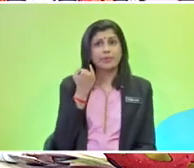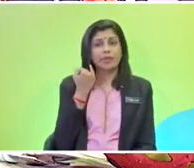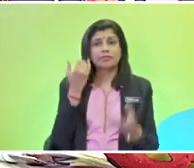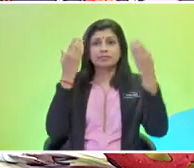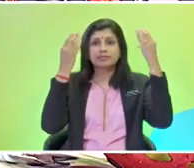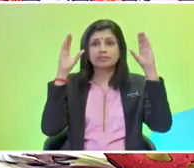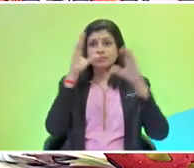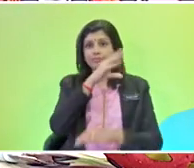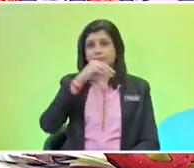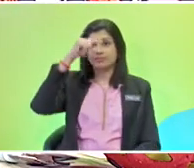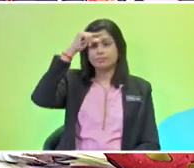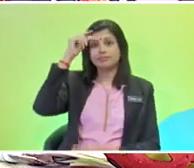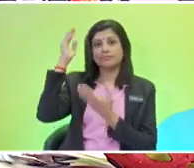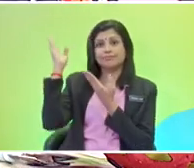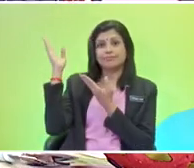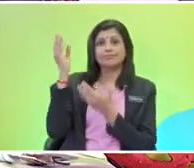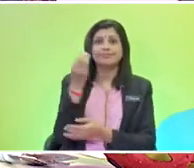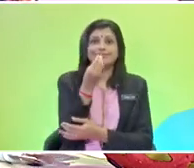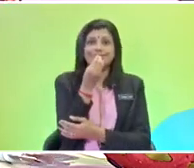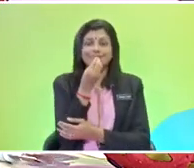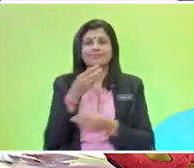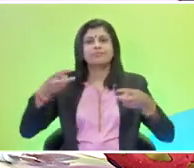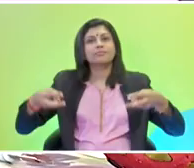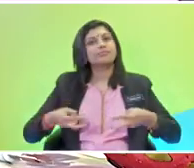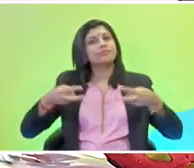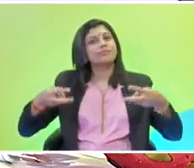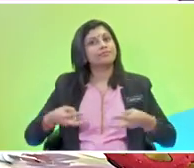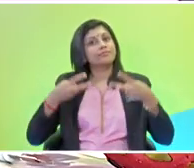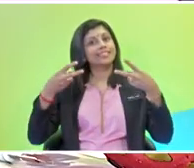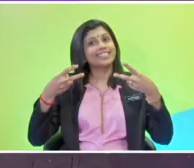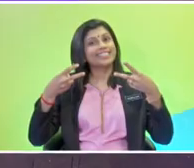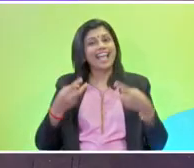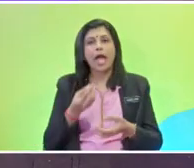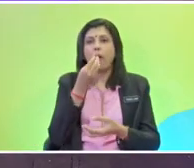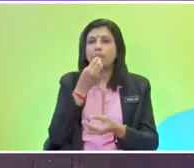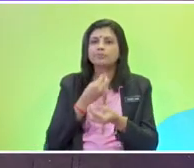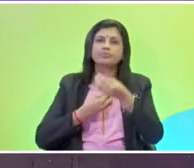dengan abang dia nak makan salad buah. Buah. Okey, mari kita rasa.